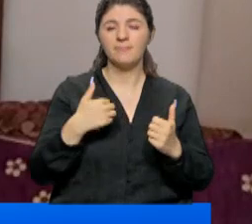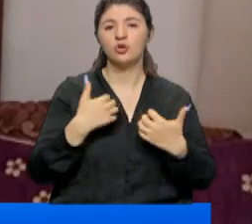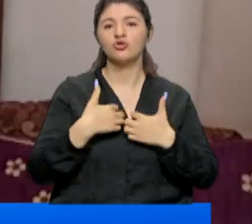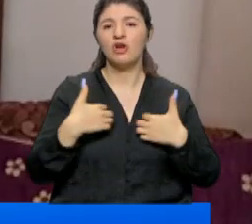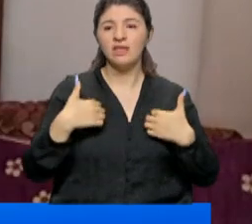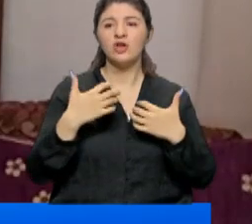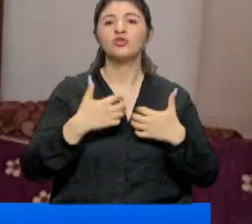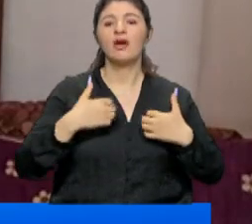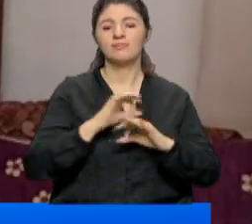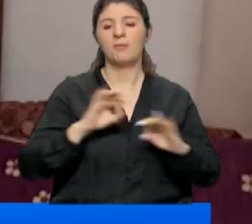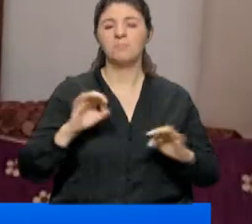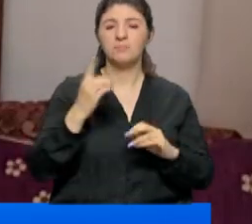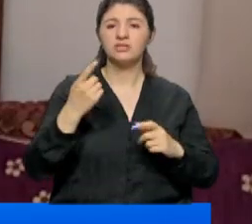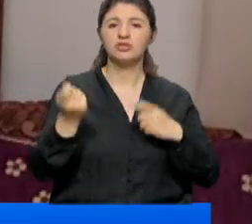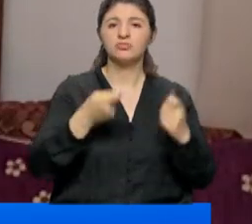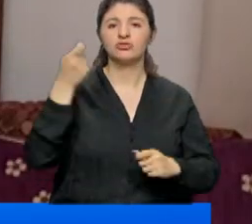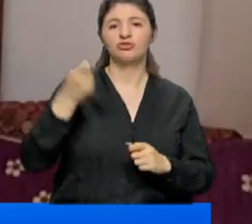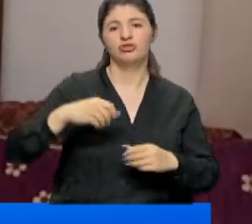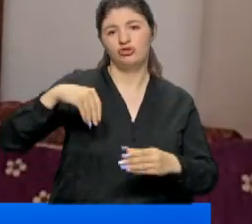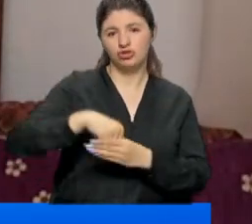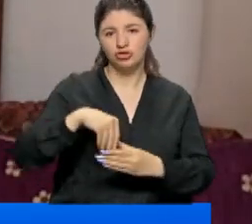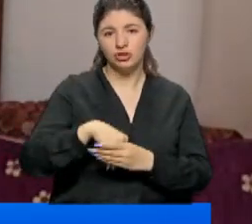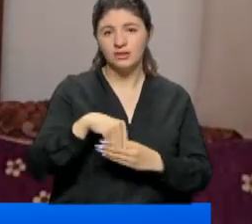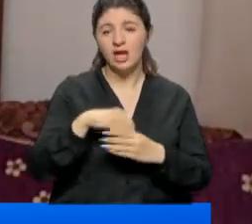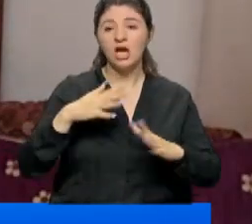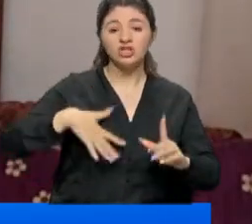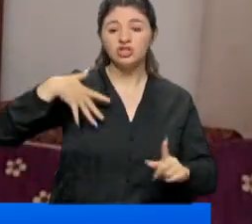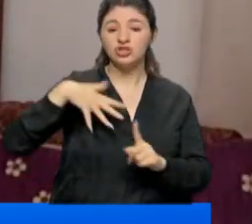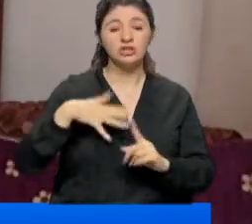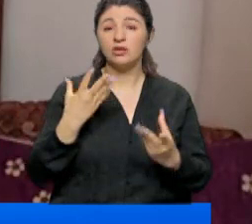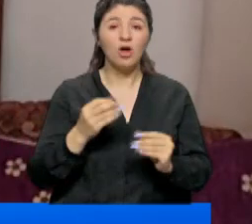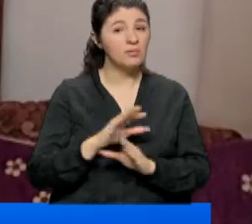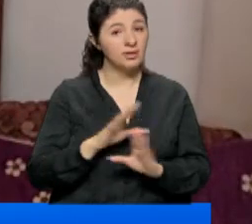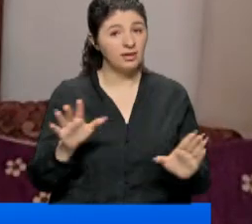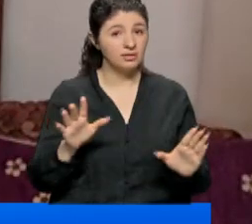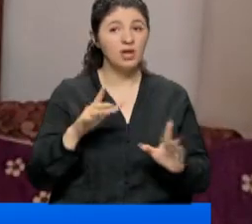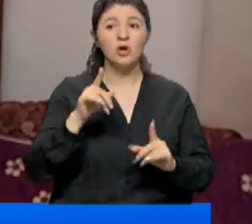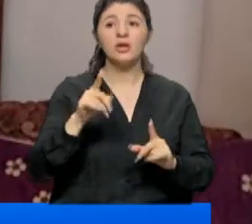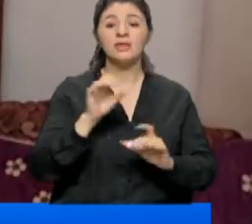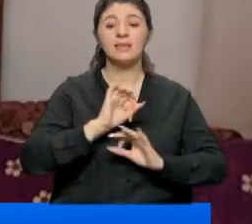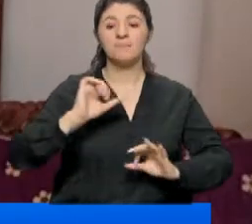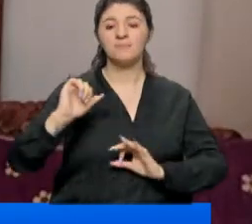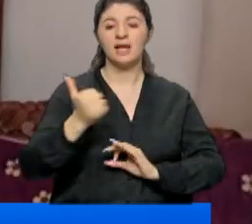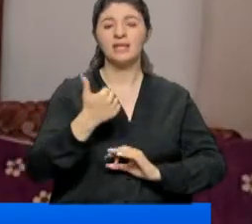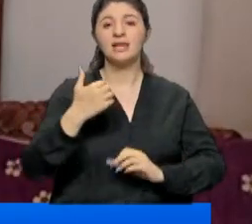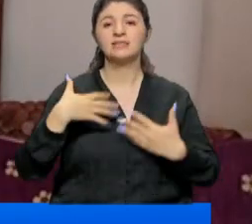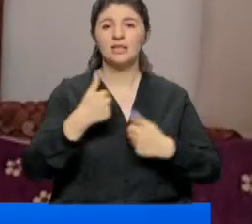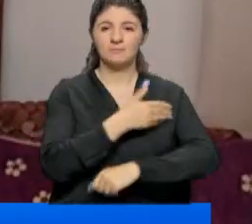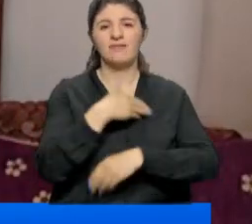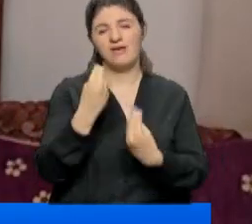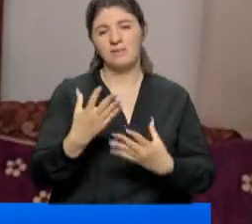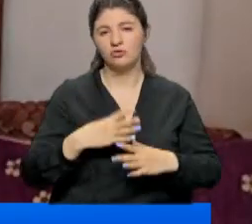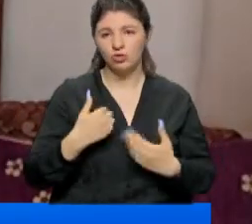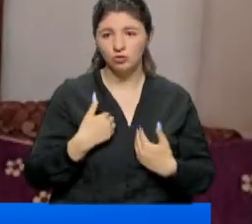güvenli ve güvenceli çalışma koşullarında şiddete uğramadan nitelikli sağlık hizmeti sunmak